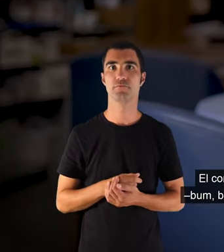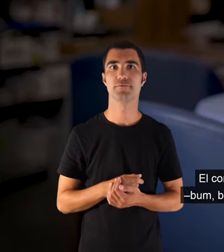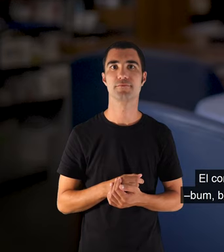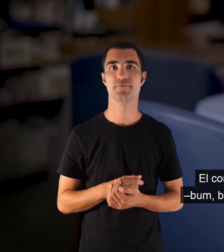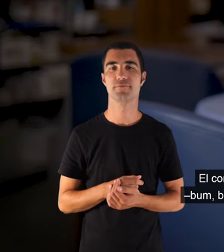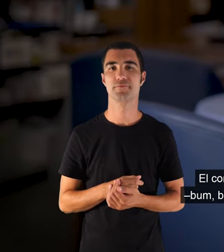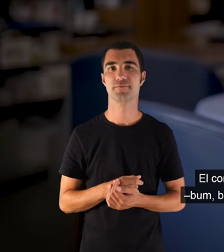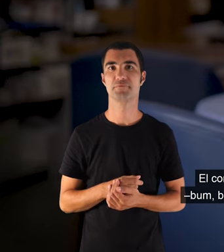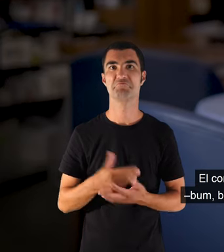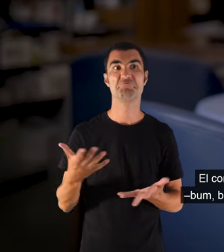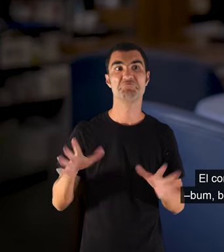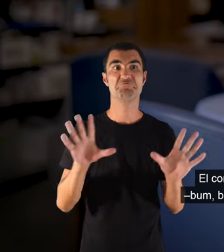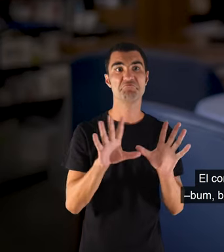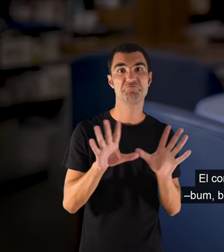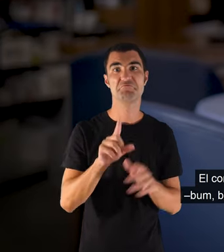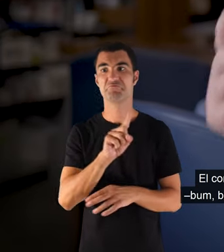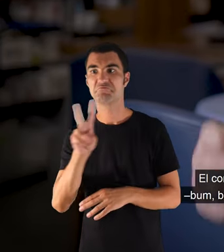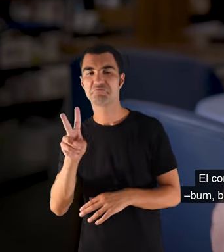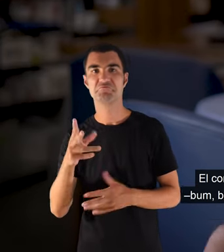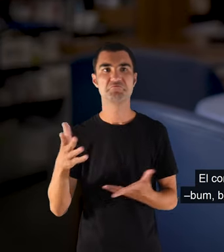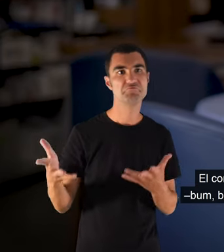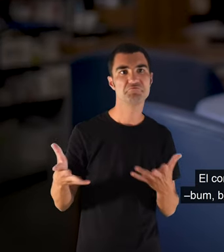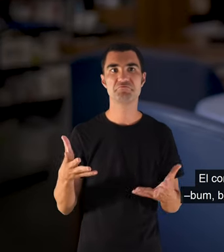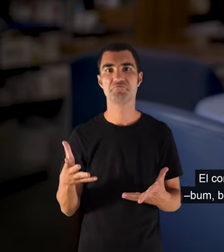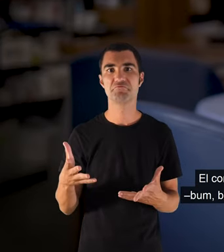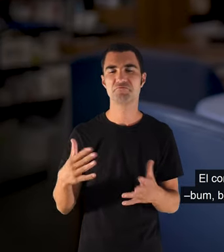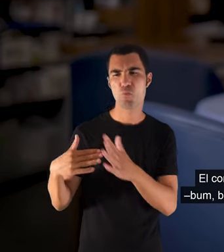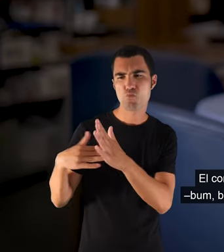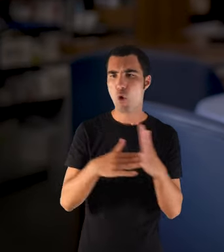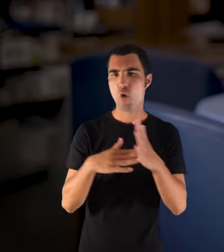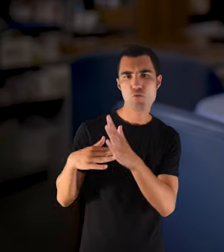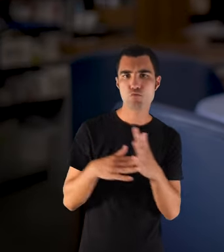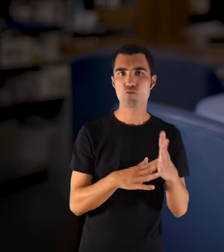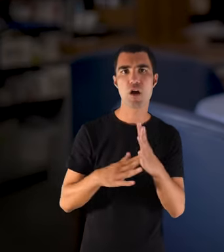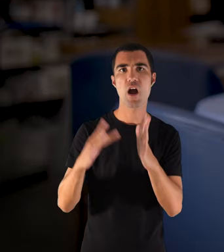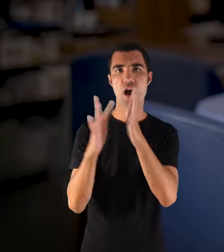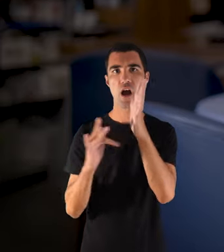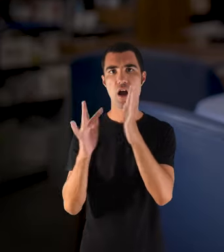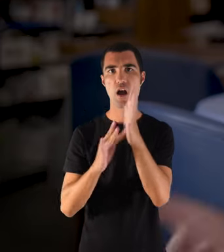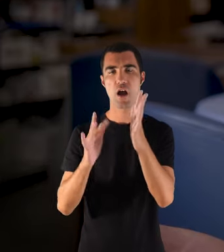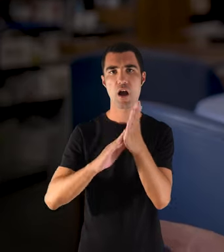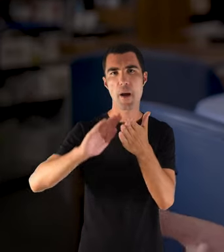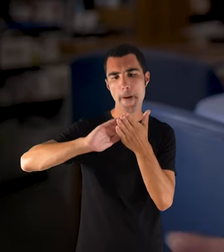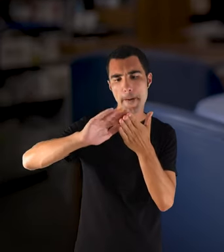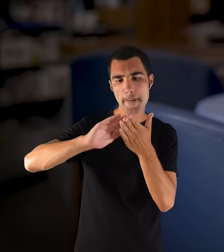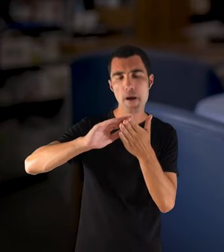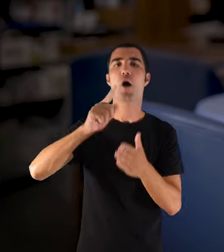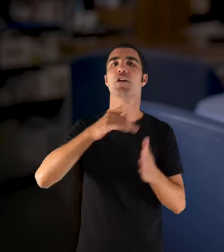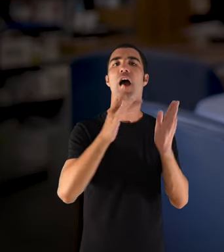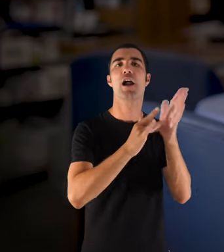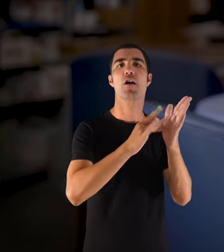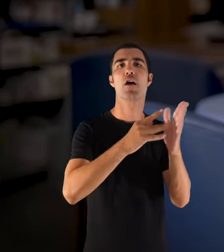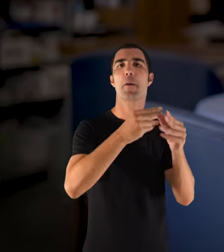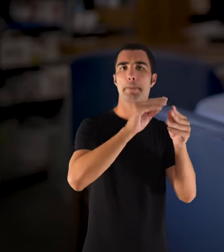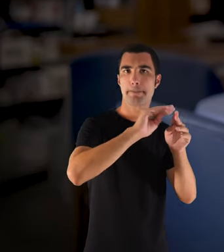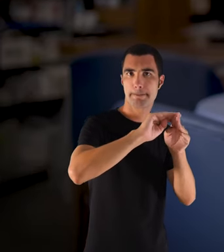si eren 10 o 12 tonelades d'arròs. Arròs pelat i sense pelar. I